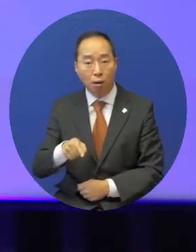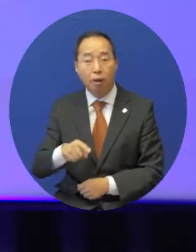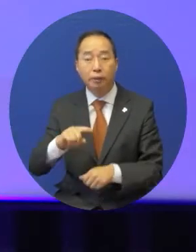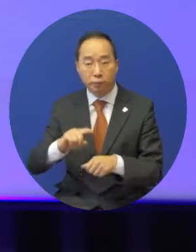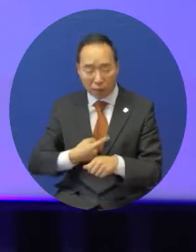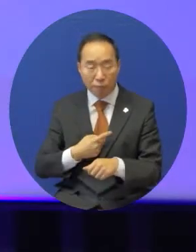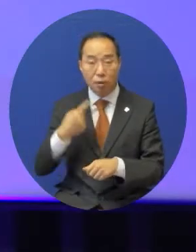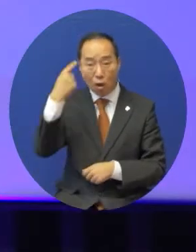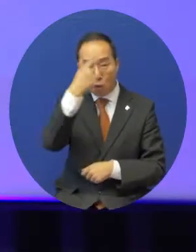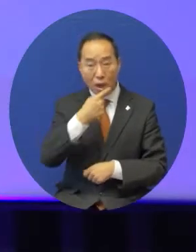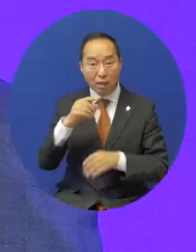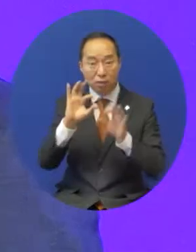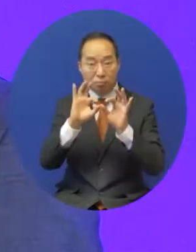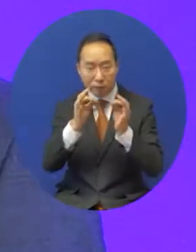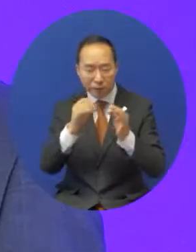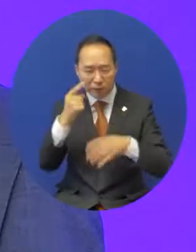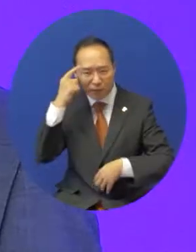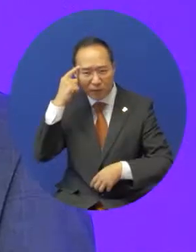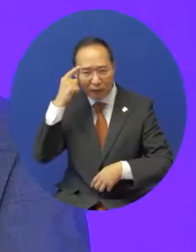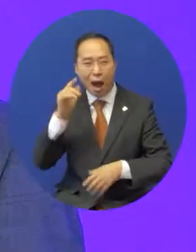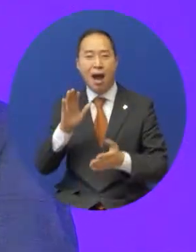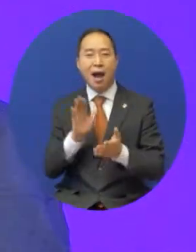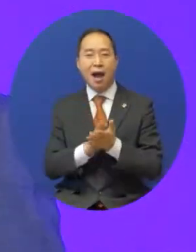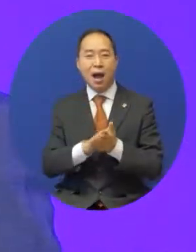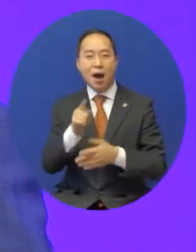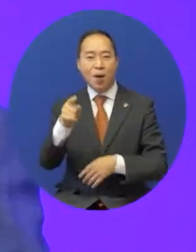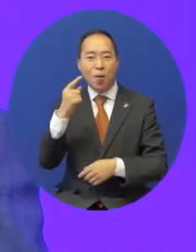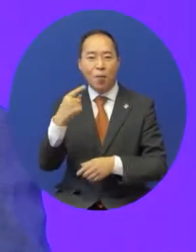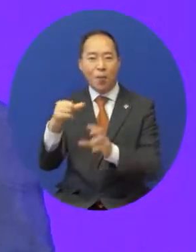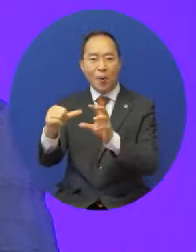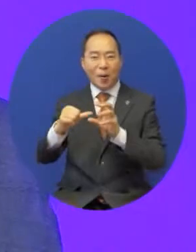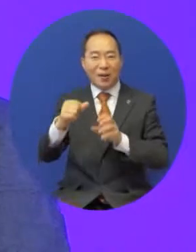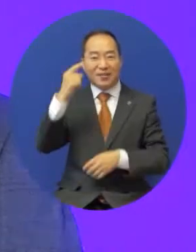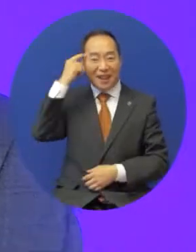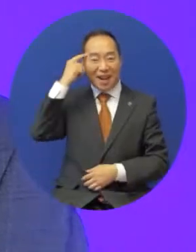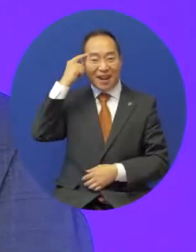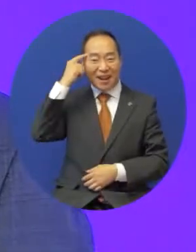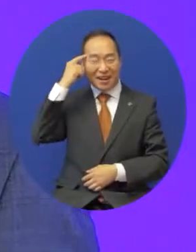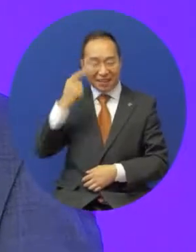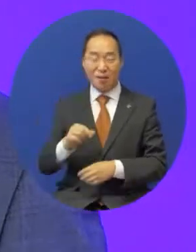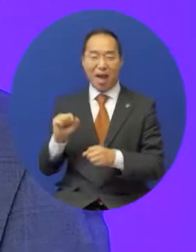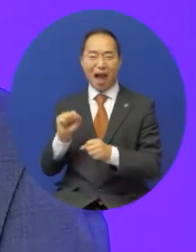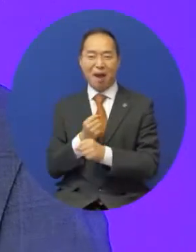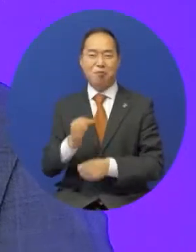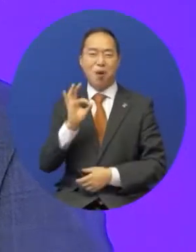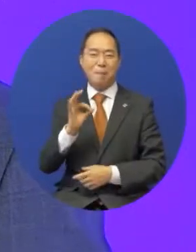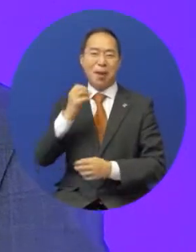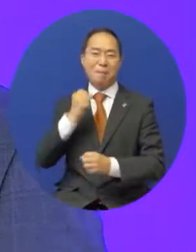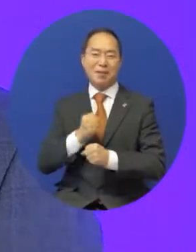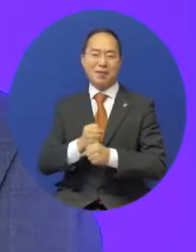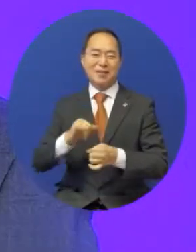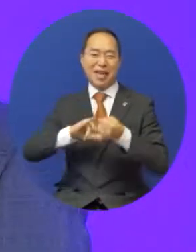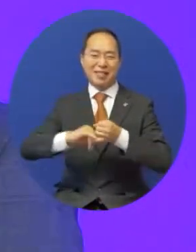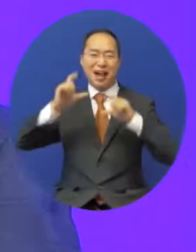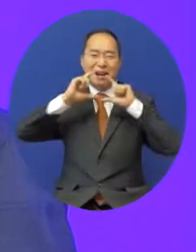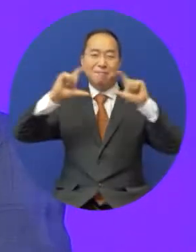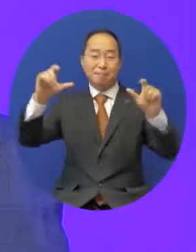수 있다라고 하는 거잖아요. 그래서 페이스북이 그러한 포용적 금융을 위해서